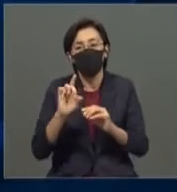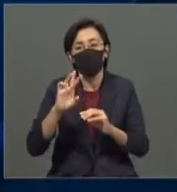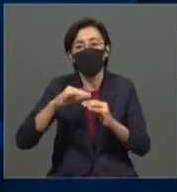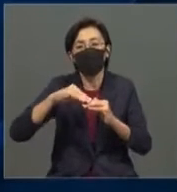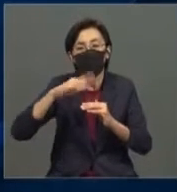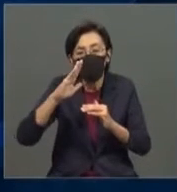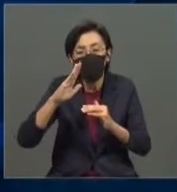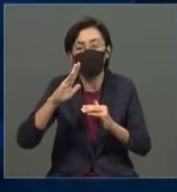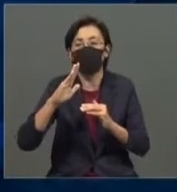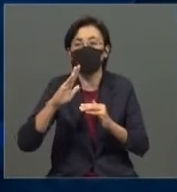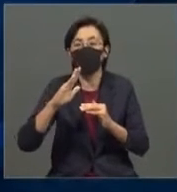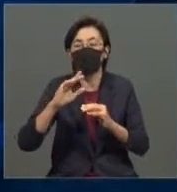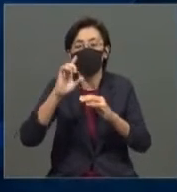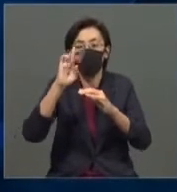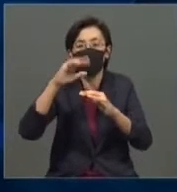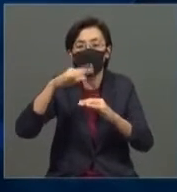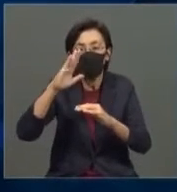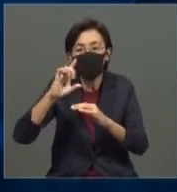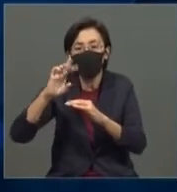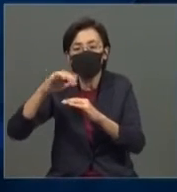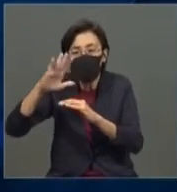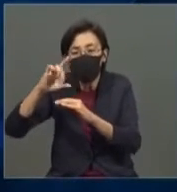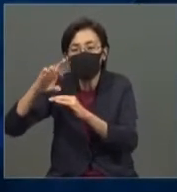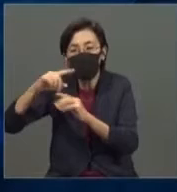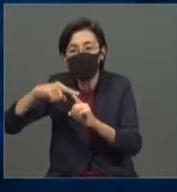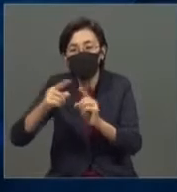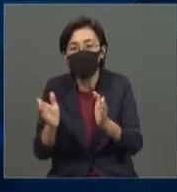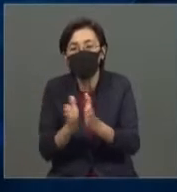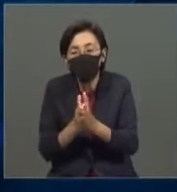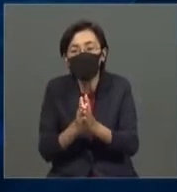ยนะครับขึ้นมาเลยทำให้ตัวนี้วันนี้ขึ้นไปถึง